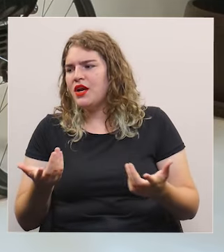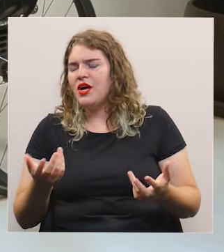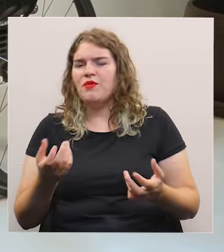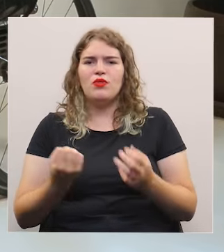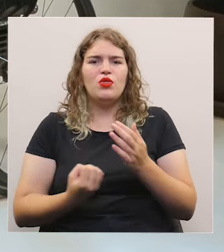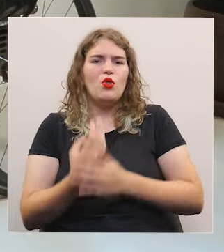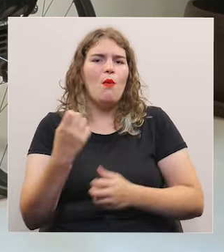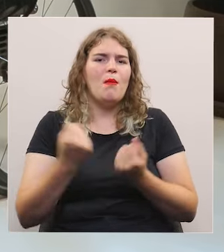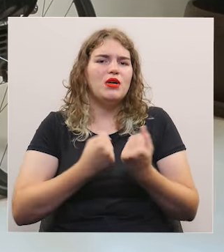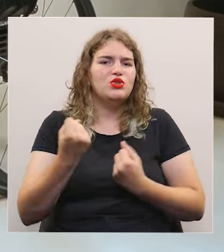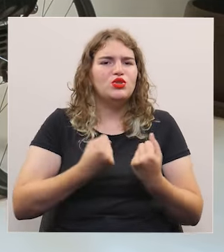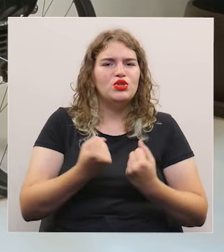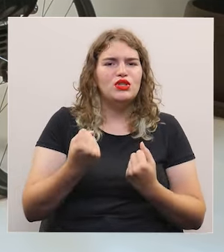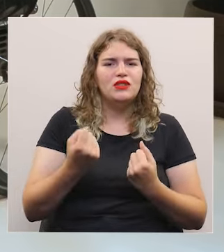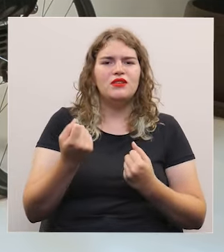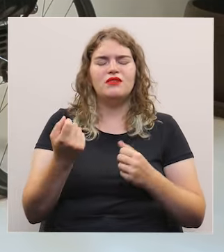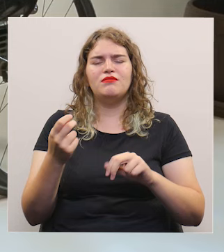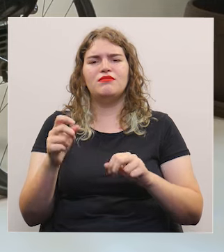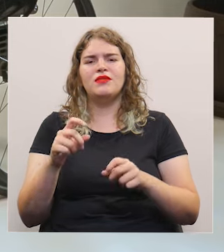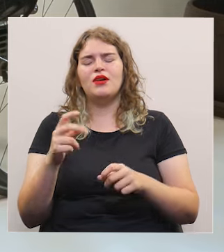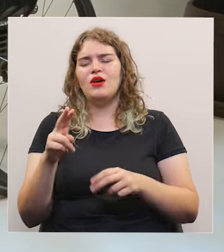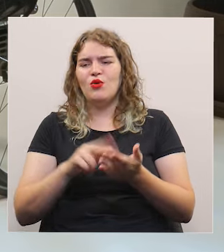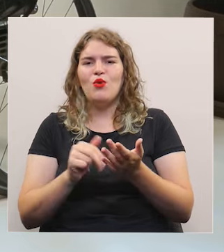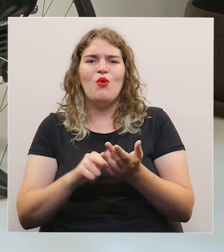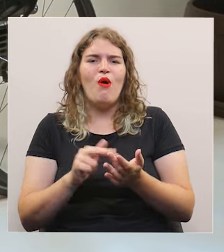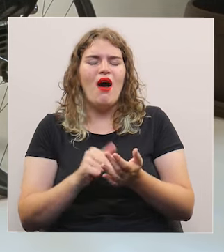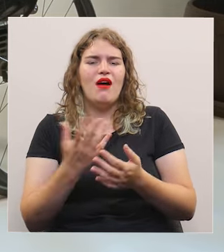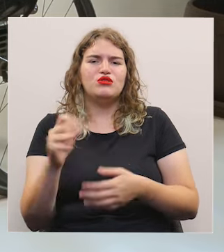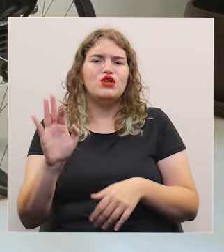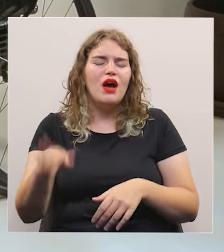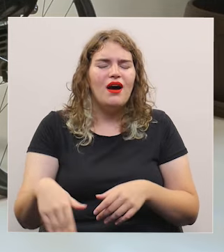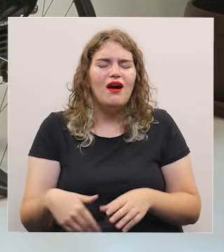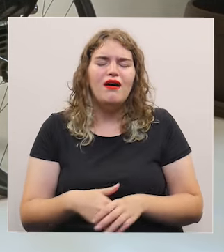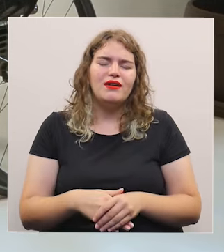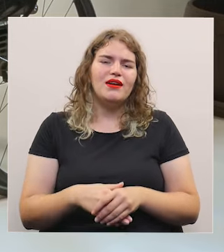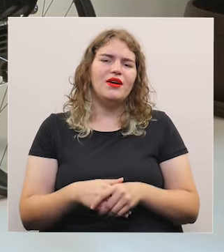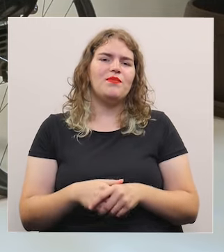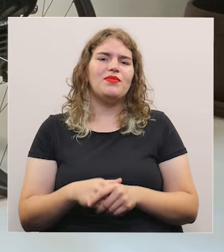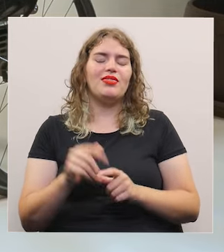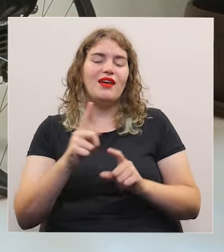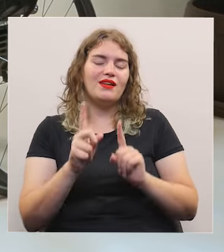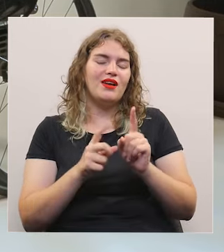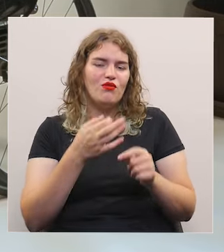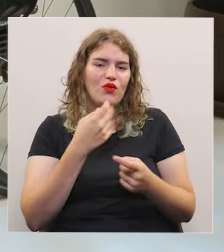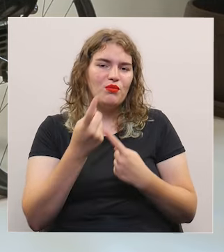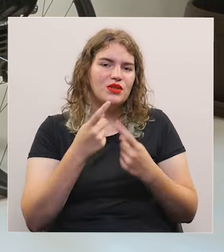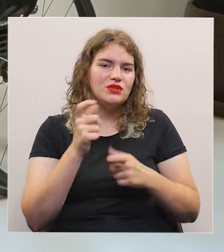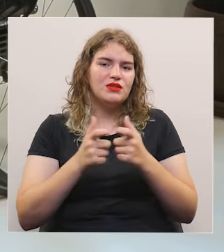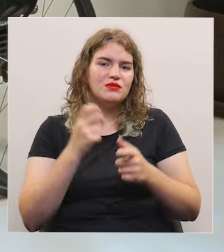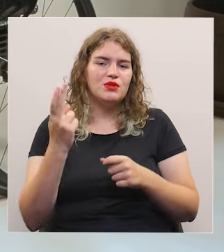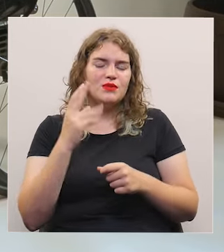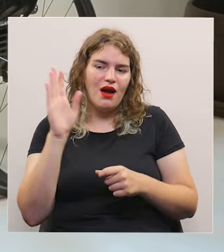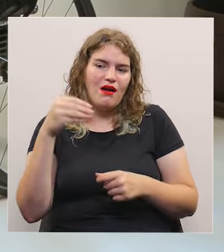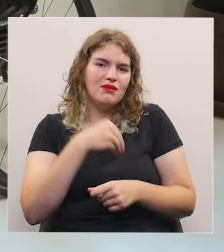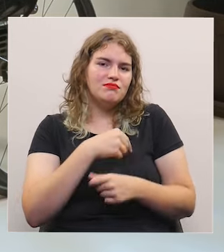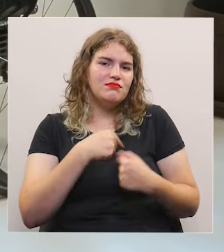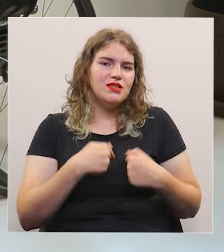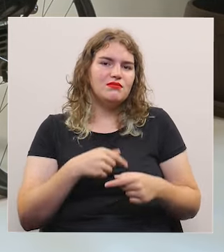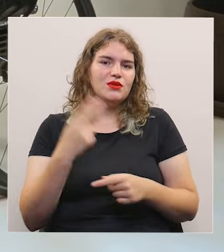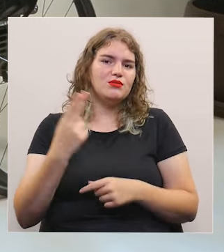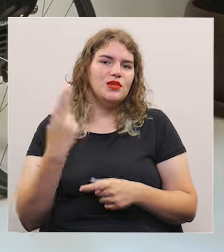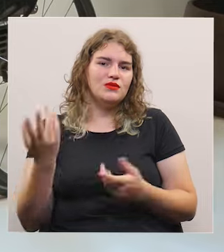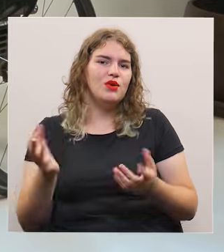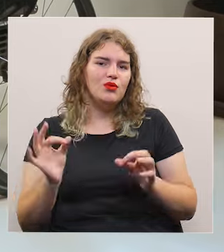eu știu, noua lui mașină și ce culoare are. Dar dacă îți vorbește despre Dumnezeu, îl are în inimă pe